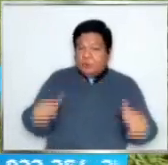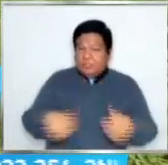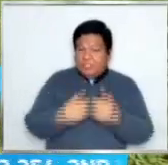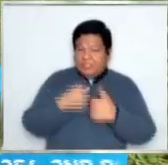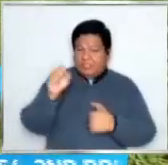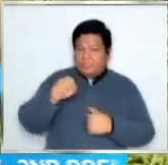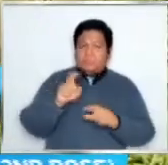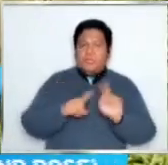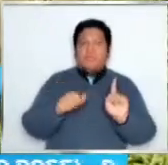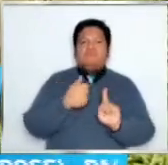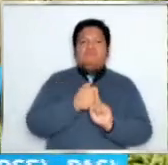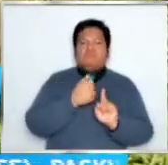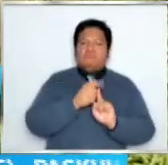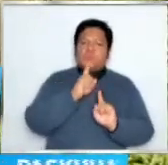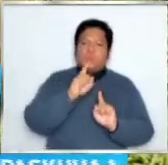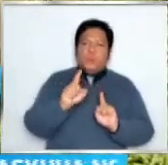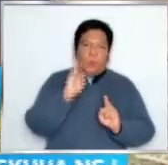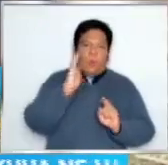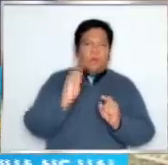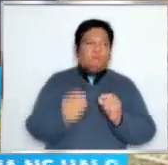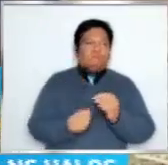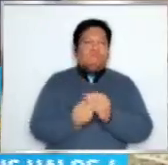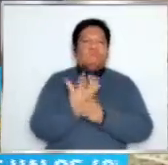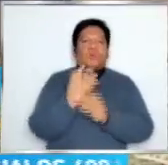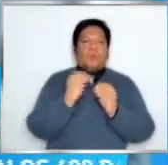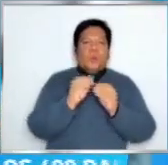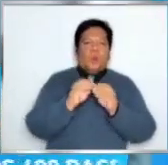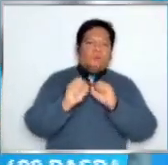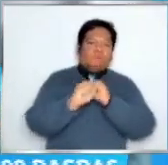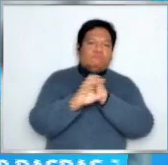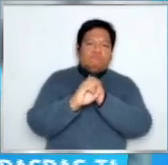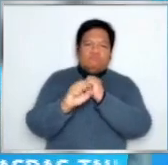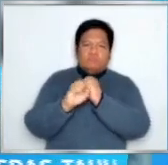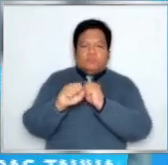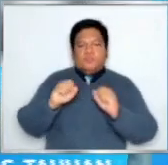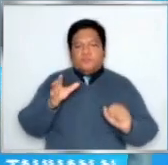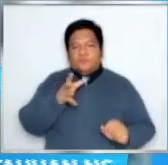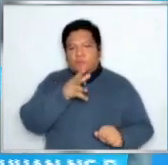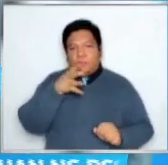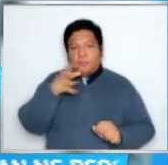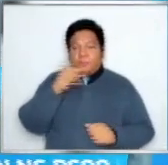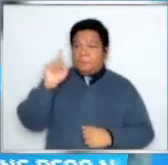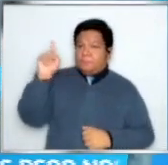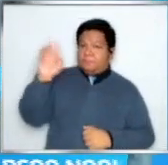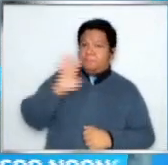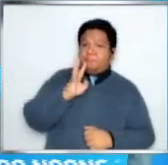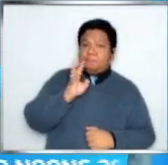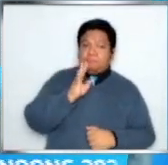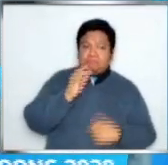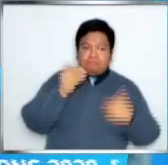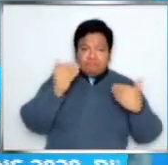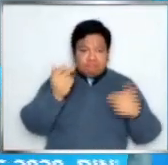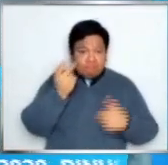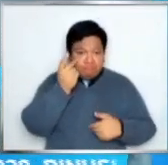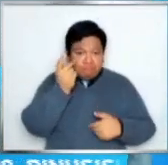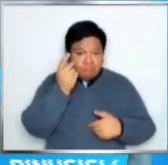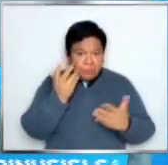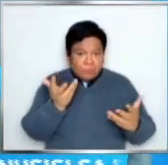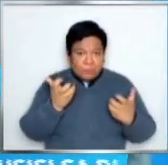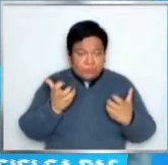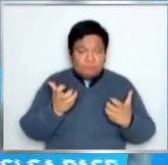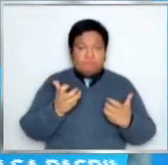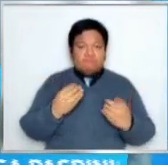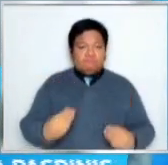kanyang dedikasyon sa pagsusulong ng pagsasaka. Gusto ko pong subukan para ma-inspire din